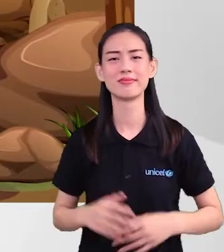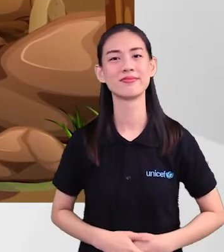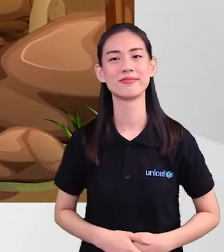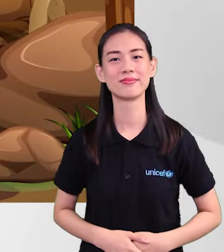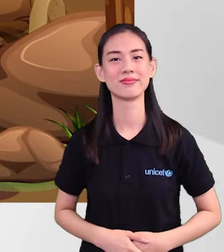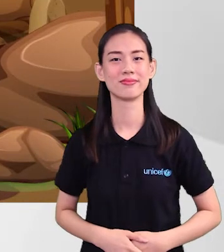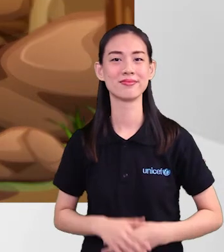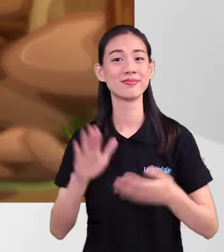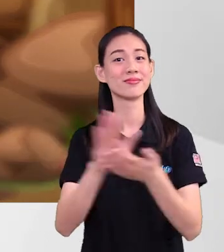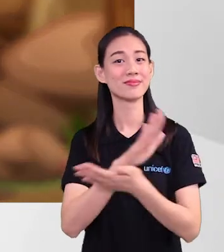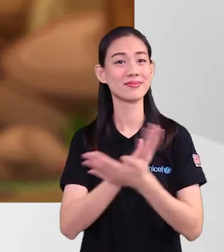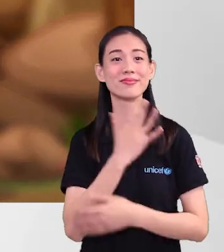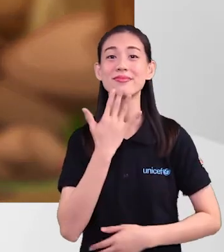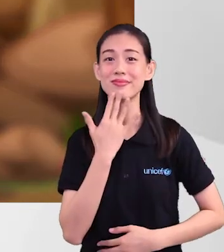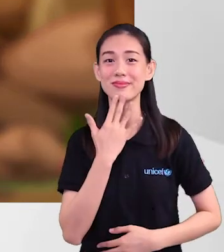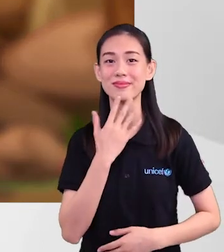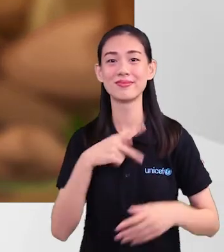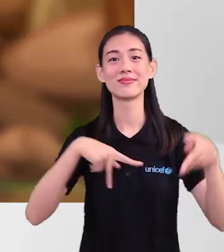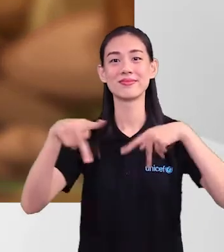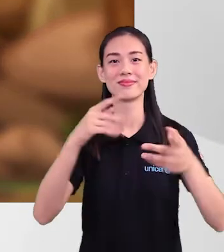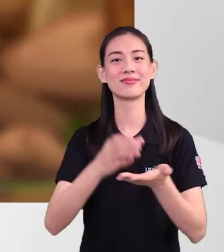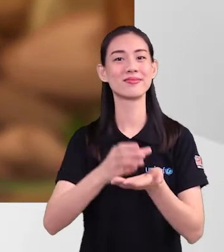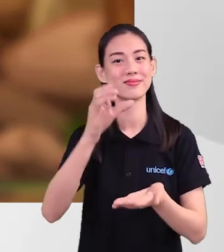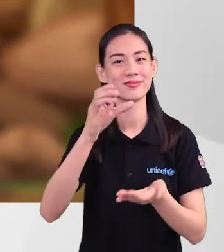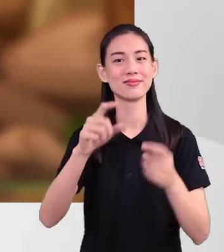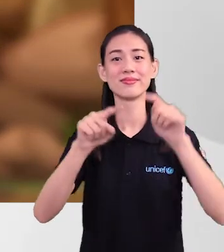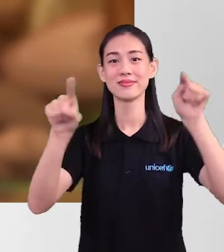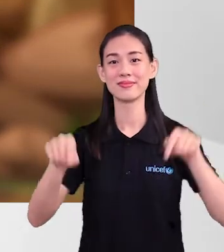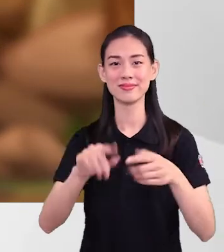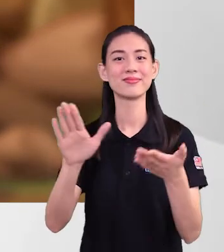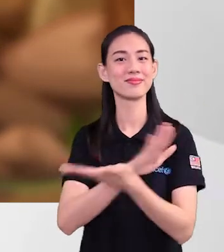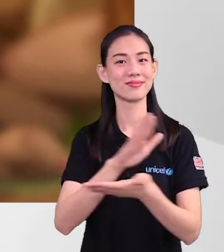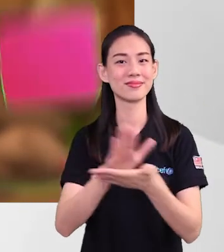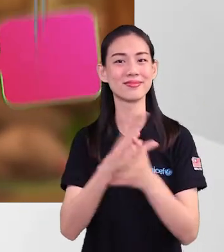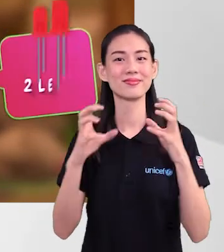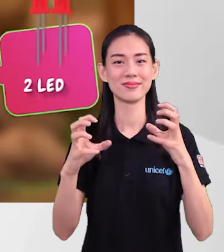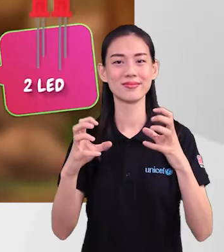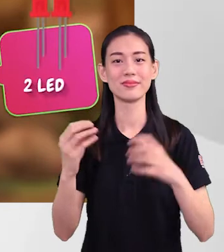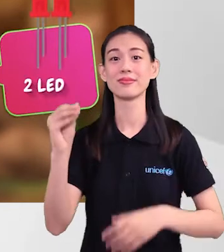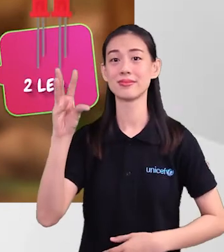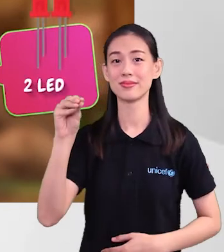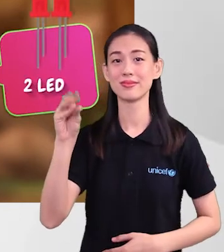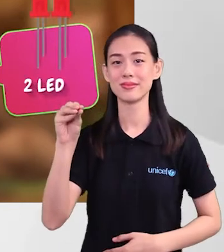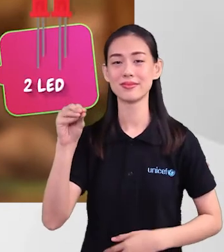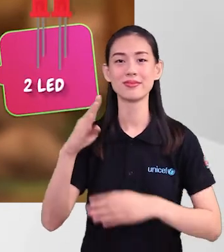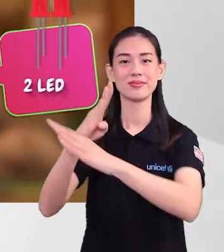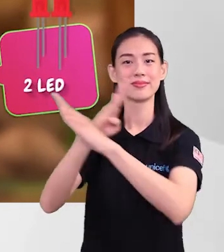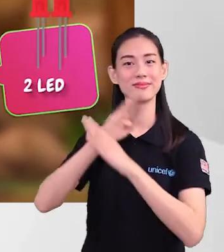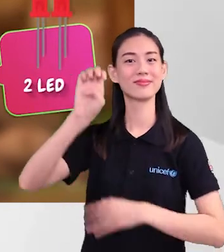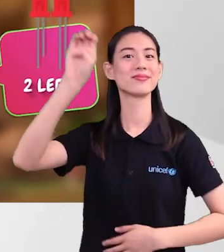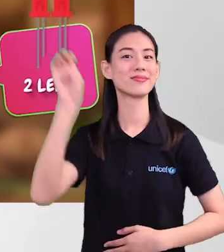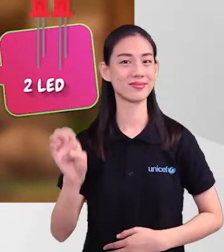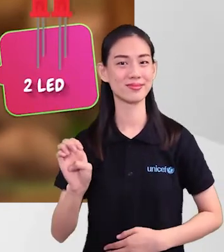semua bahan untuk projek kali ini, kertas warna, botol air plastik yang ingin dikertas semula, cardboard, dua LED, satu